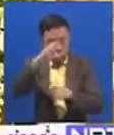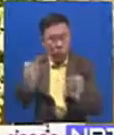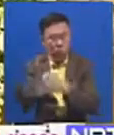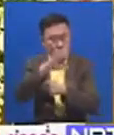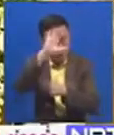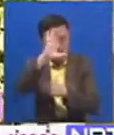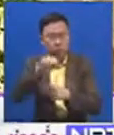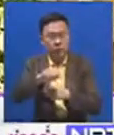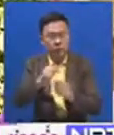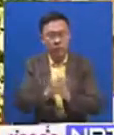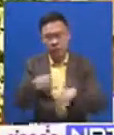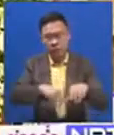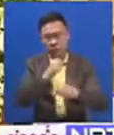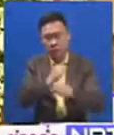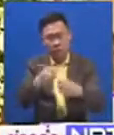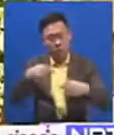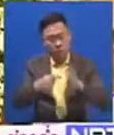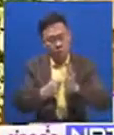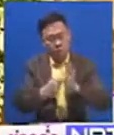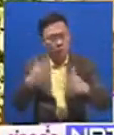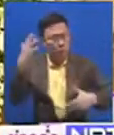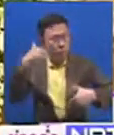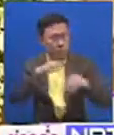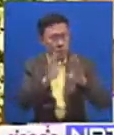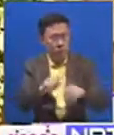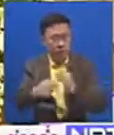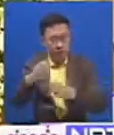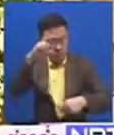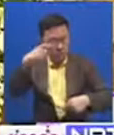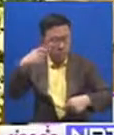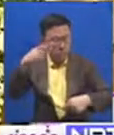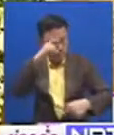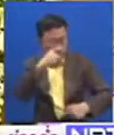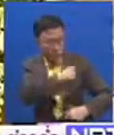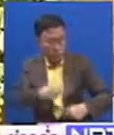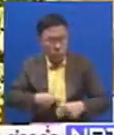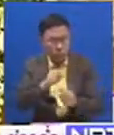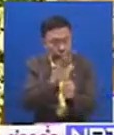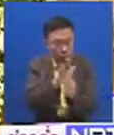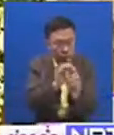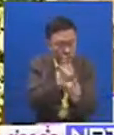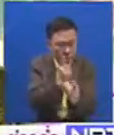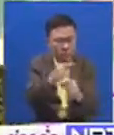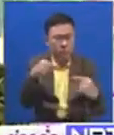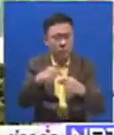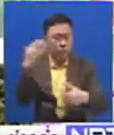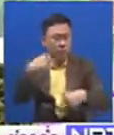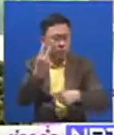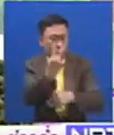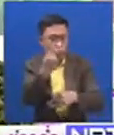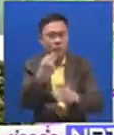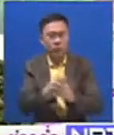ส่วนจัดแสดงลิงแสมทรงเลี้ยงคือคุณสมศักดิ์และคุณสมศรีได้รับการสนับสนุนจากชมรมผู้รู้คุณแผ่นดิน